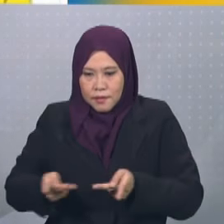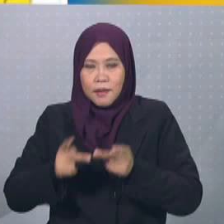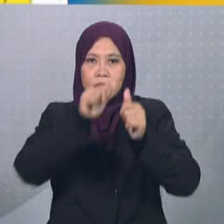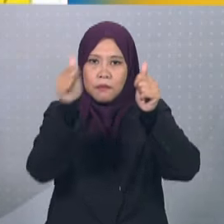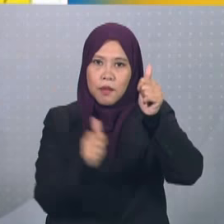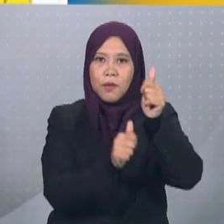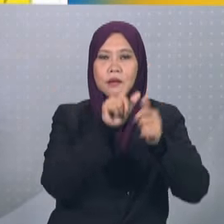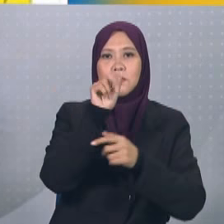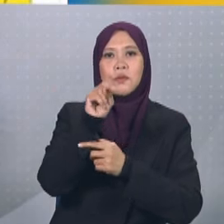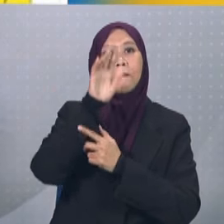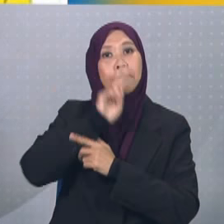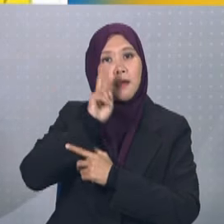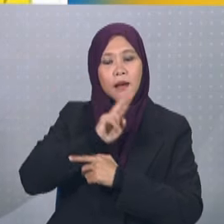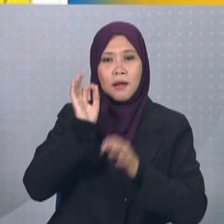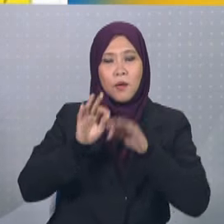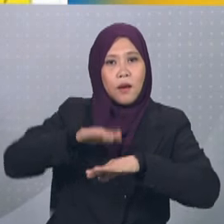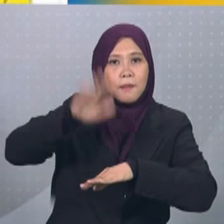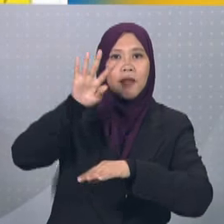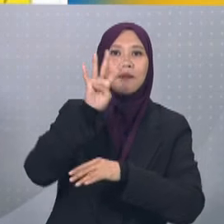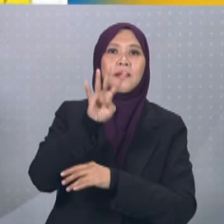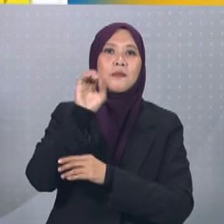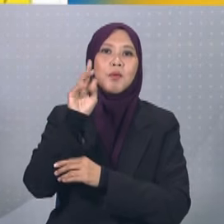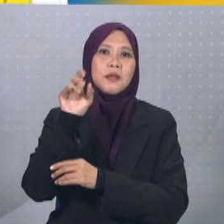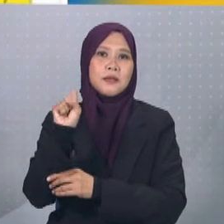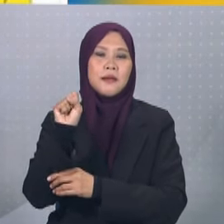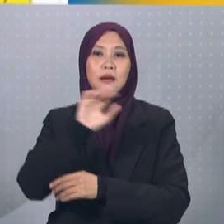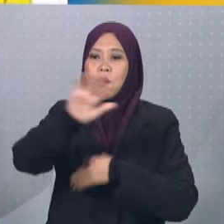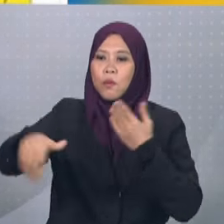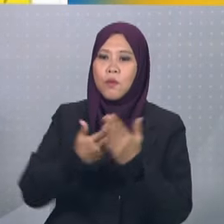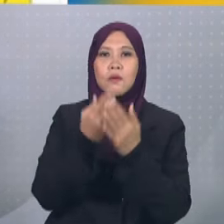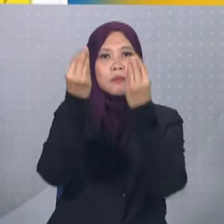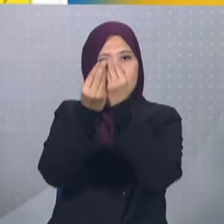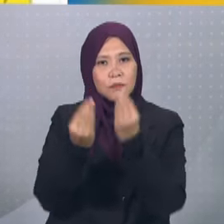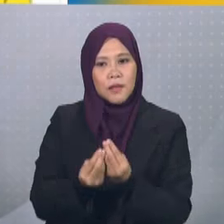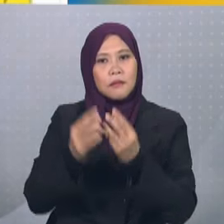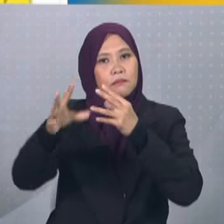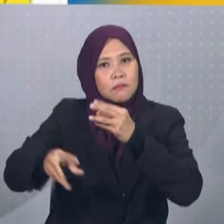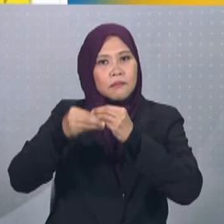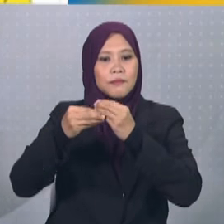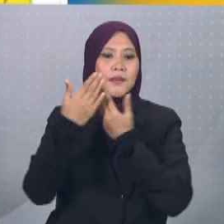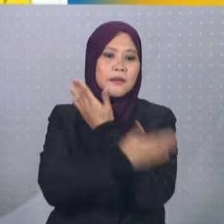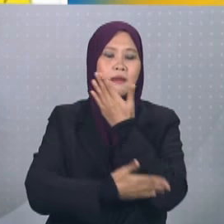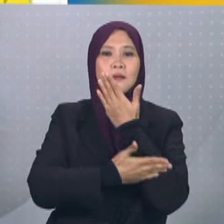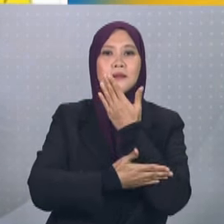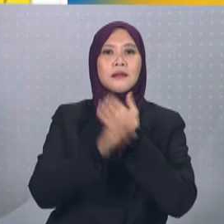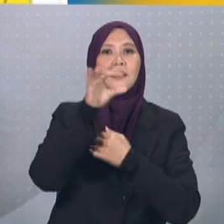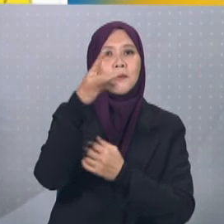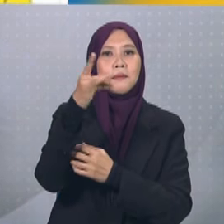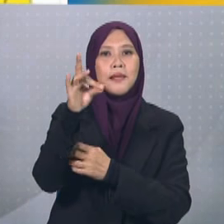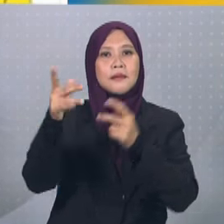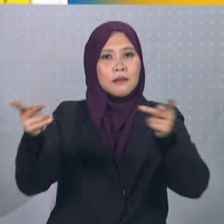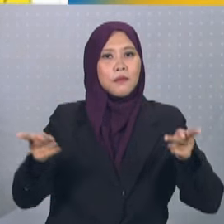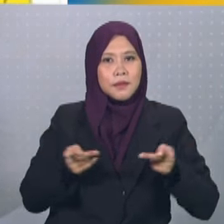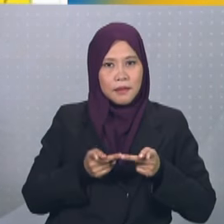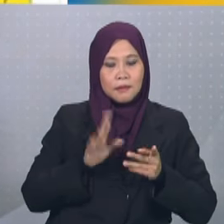bawah zon merah sekiranya mencapai lebih 40 kes. Kesemua jumlah kawasan zon merah di negara ialah 18